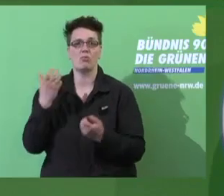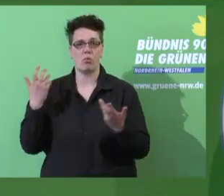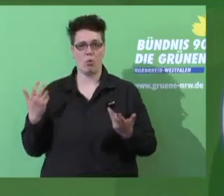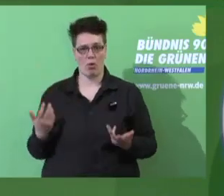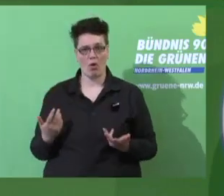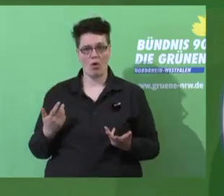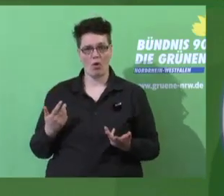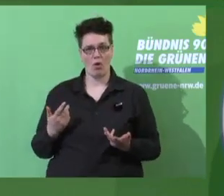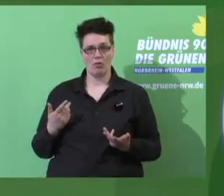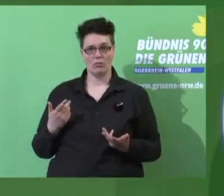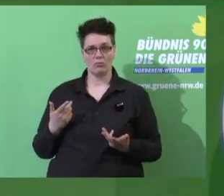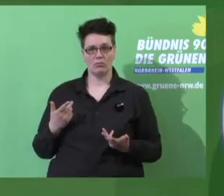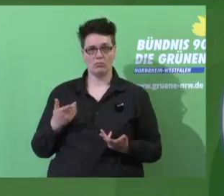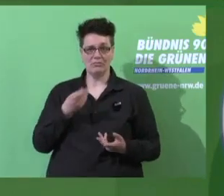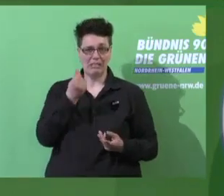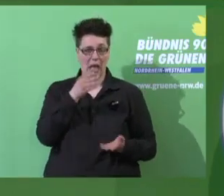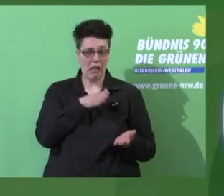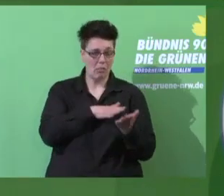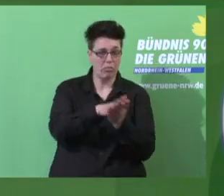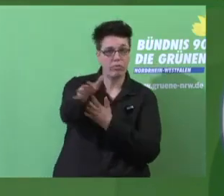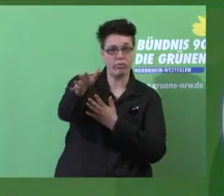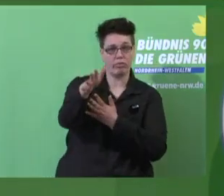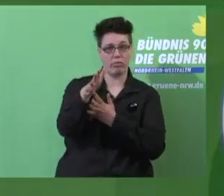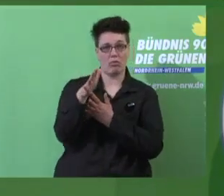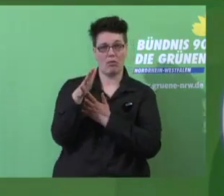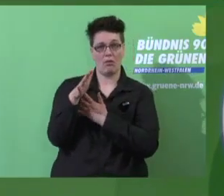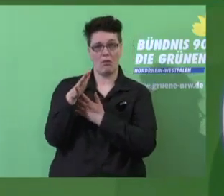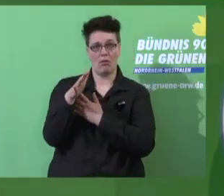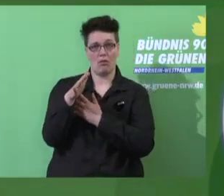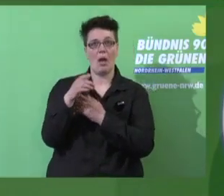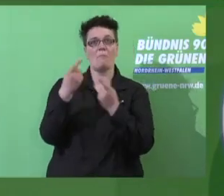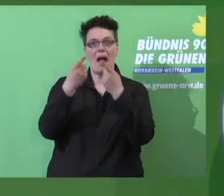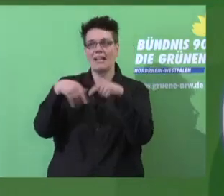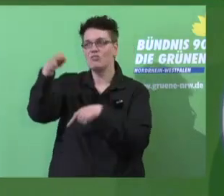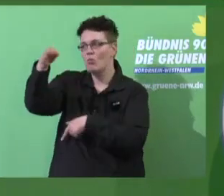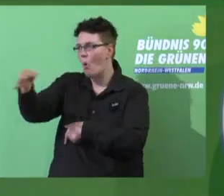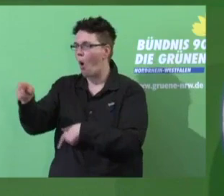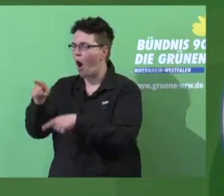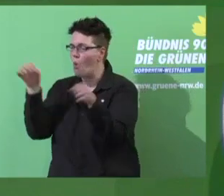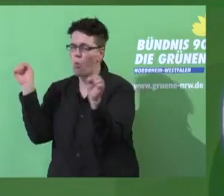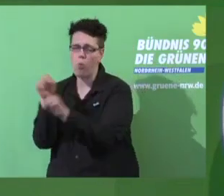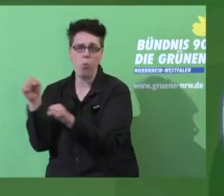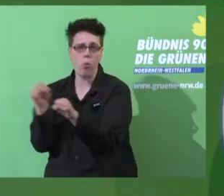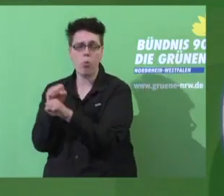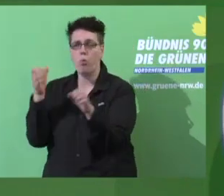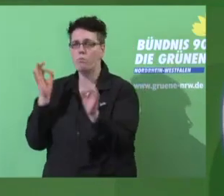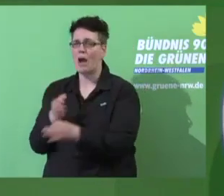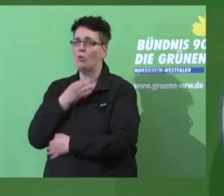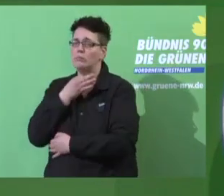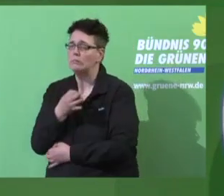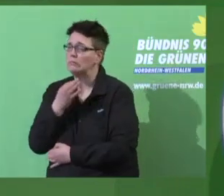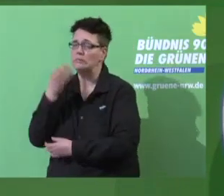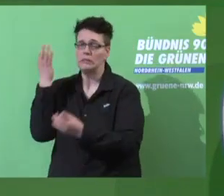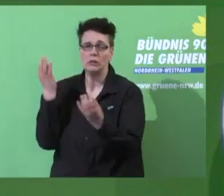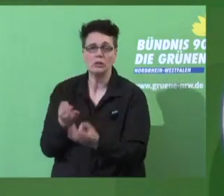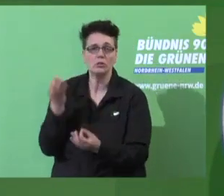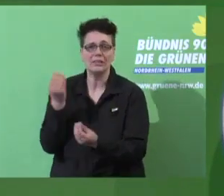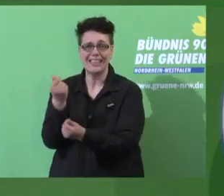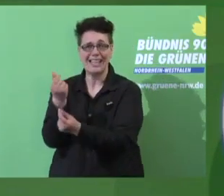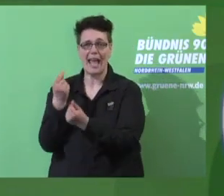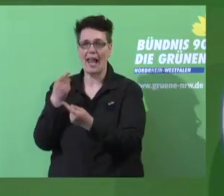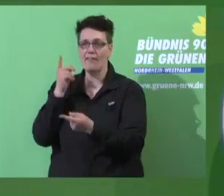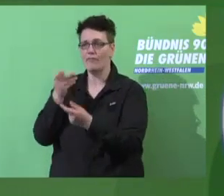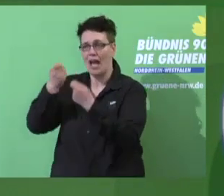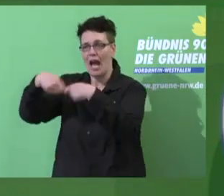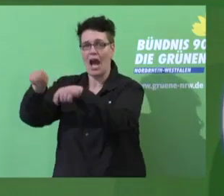Ortsdurchgangsstraße, ist eine Umgehungsstraße gebaut worden. Und woanders, wo dringend Geld benötigt wird für den Ausbau der Bahn oder durchaus